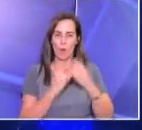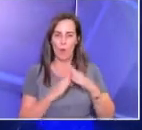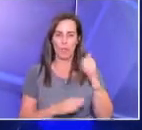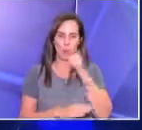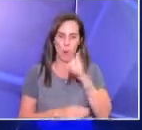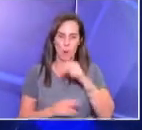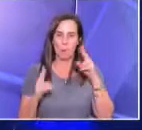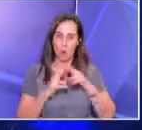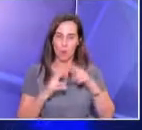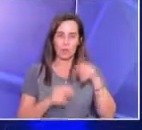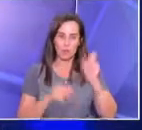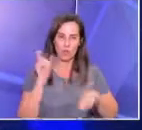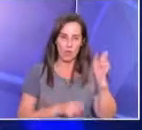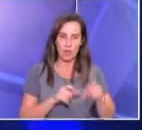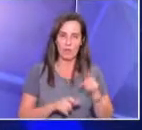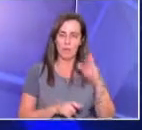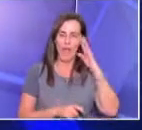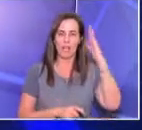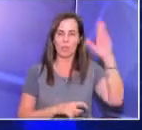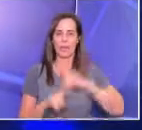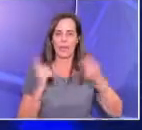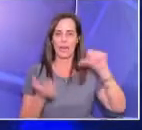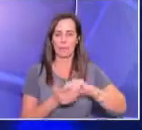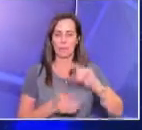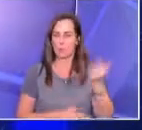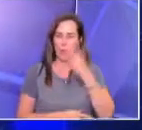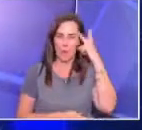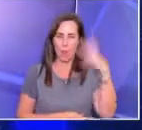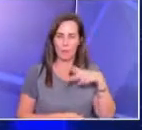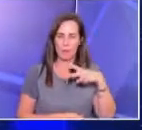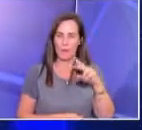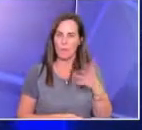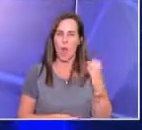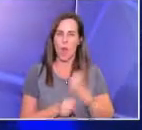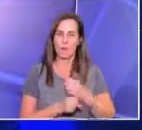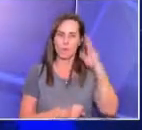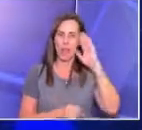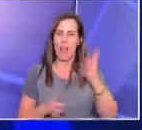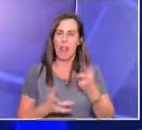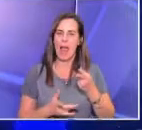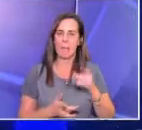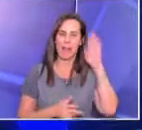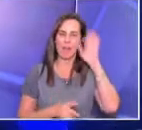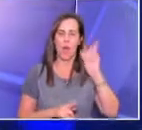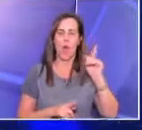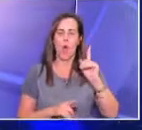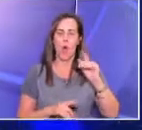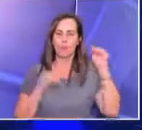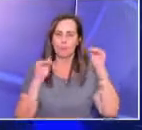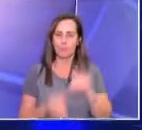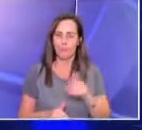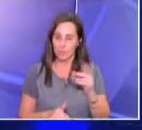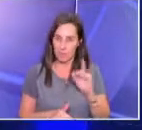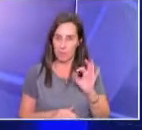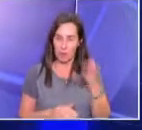יום-יום, פוגשת אותה עכשיו, עם חזון אחר לעיר הזאת, שכולם לא מבינים מה לא עובד בה, למה היא שוקעת, זה היה דרמטי,